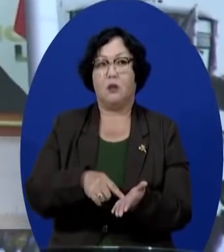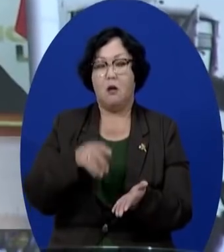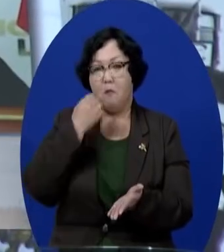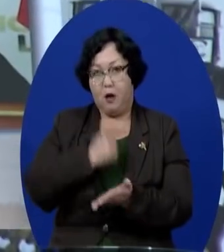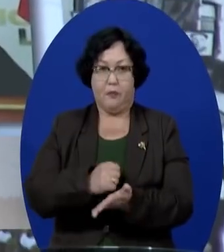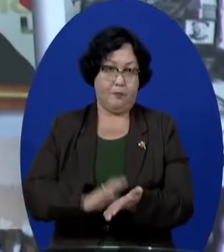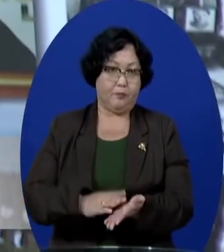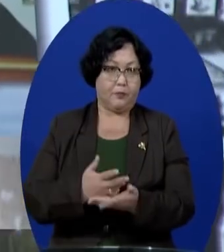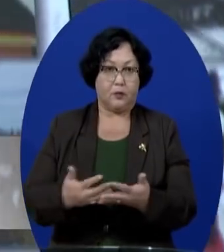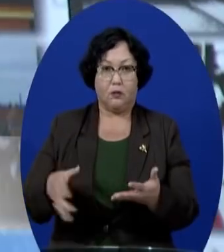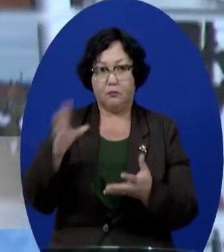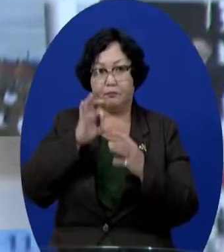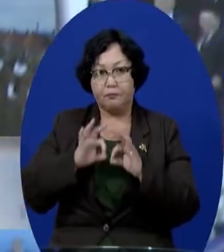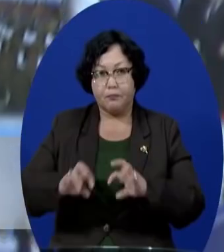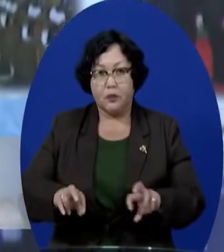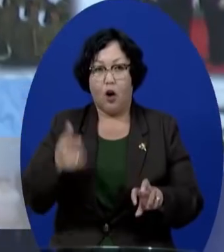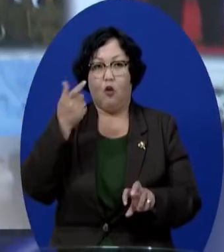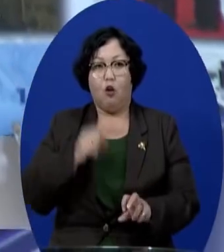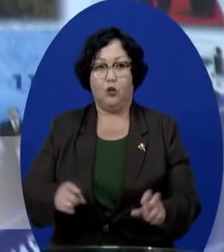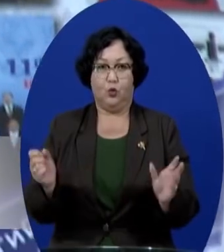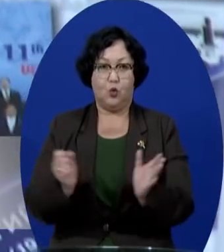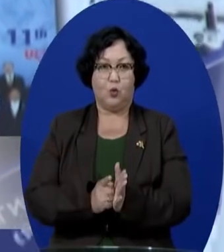баримтуудыг бас шүүж үзээд хамгийн гол чухал